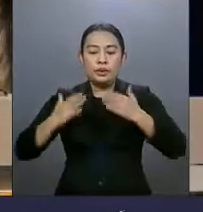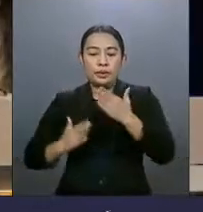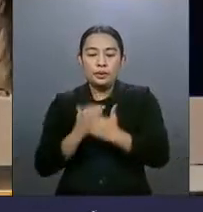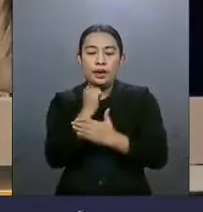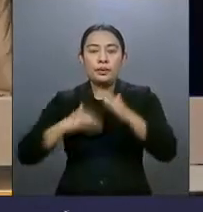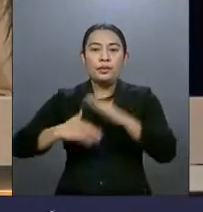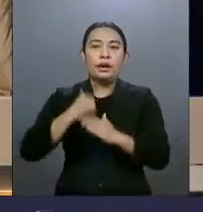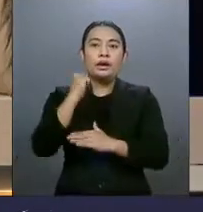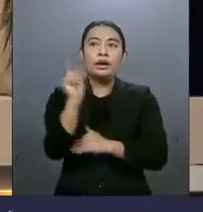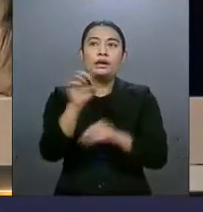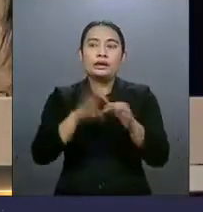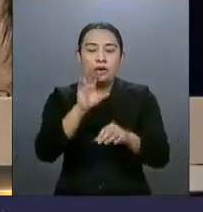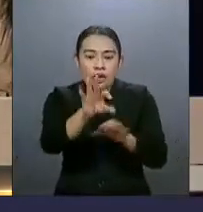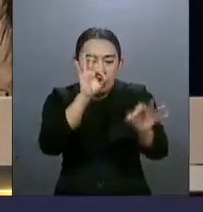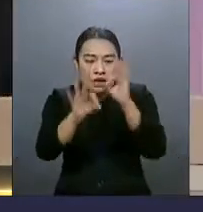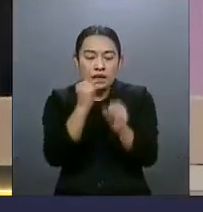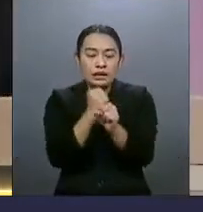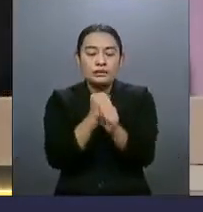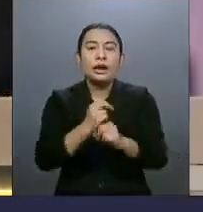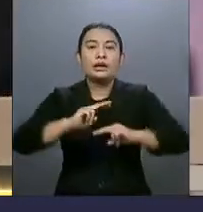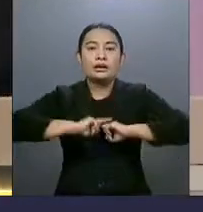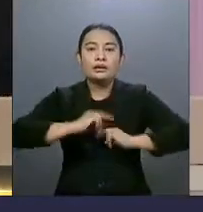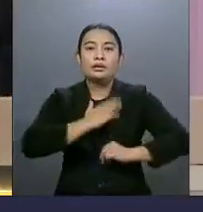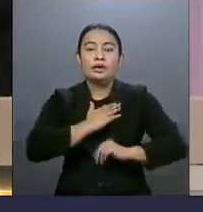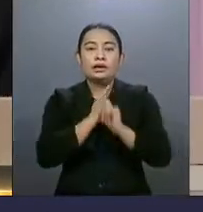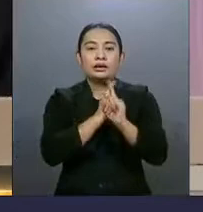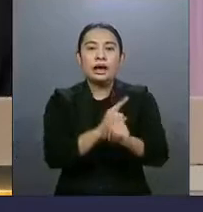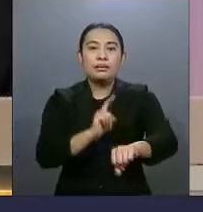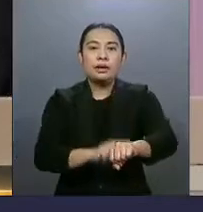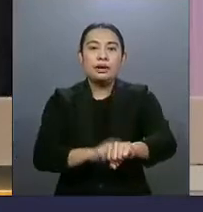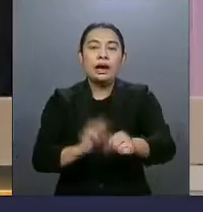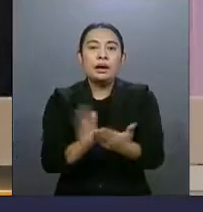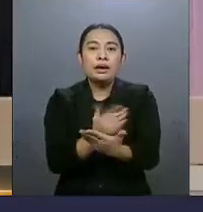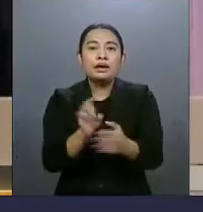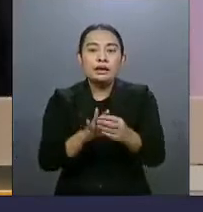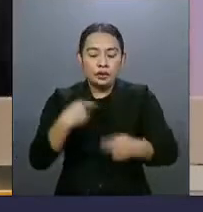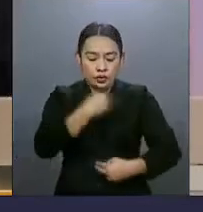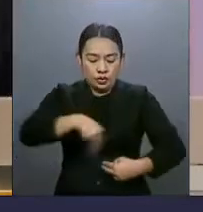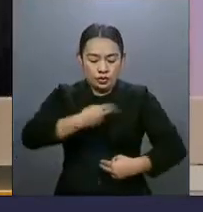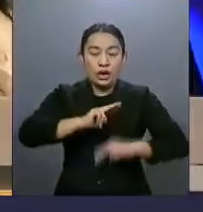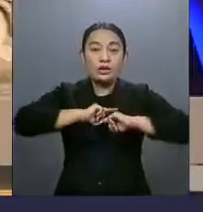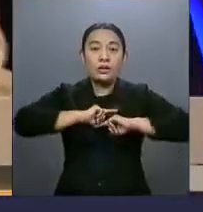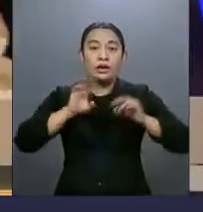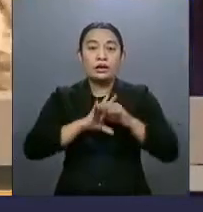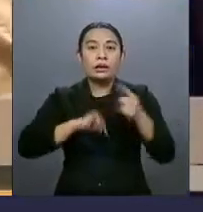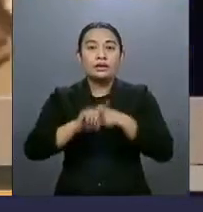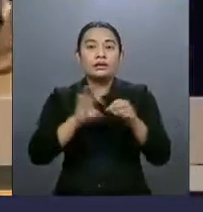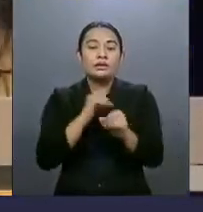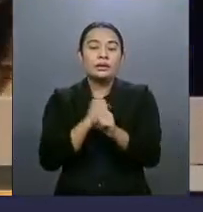การเลือกรับงานตามบุคลิกและตัวตนโดยไม่ลืมแบ่งเวลาดูแลสุขภาพเพื่อให้สามารถรับงานในวงการบันเทิงต่อ